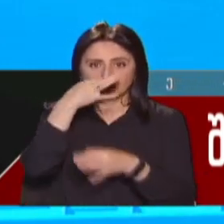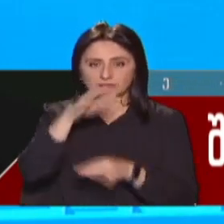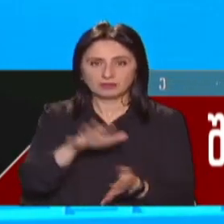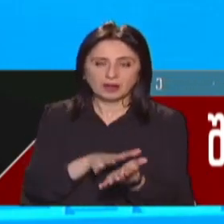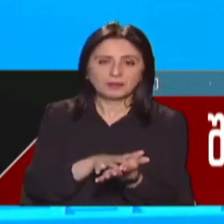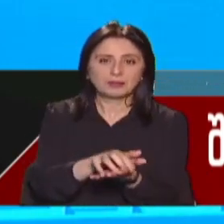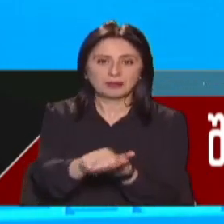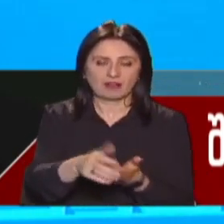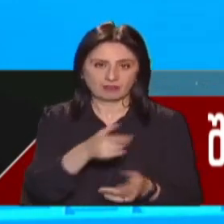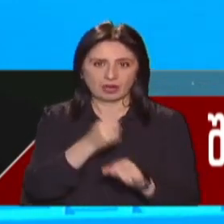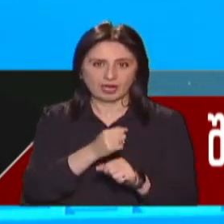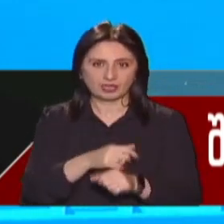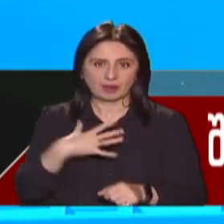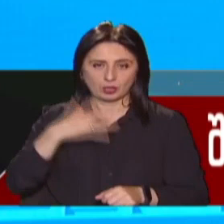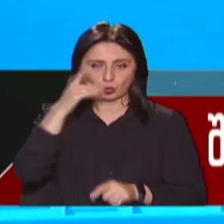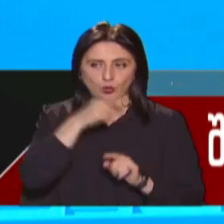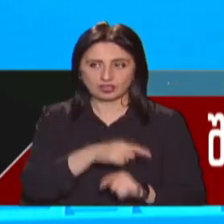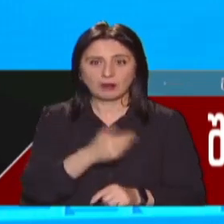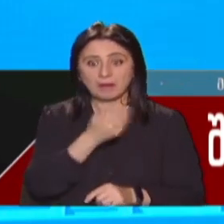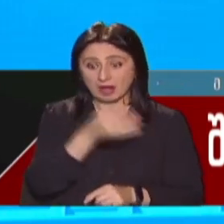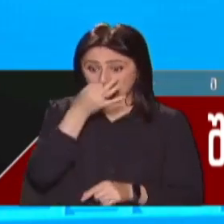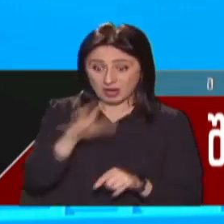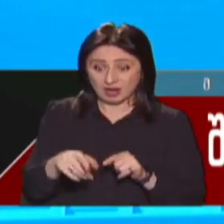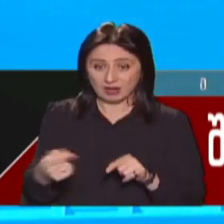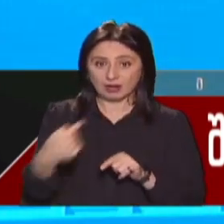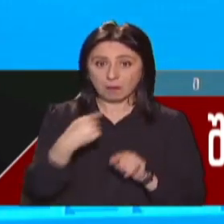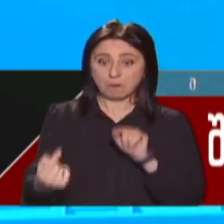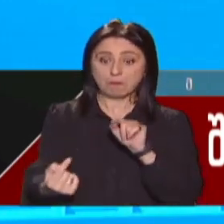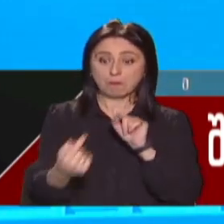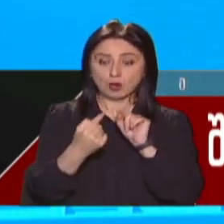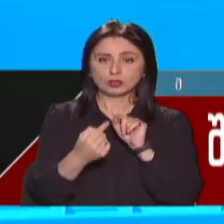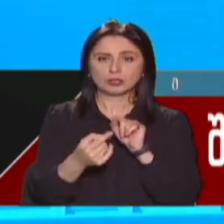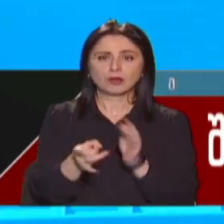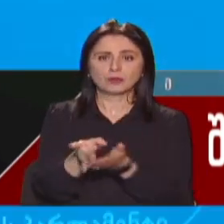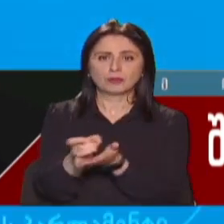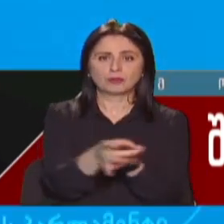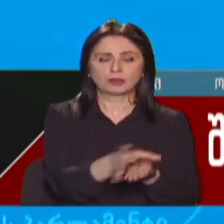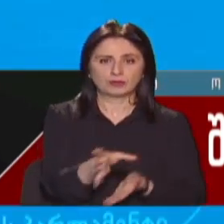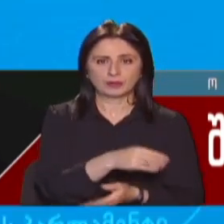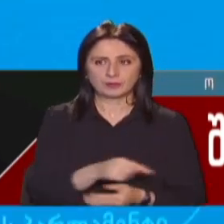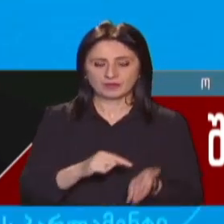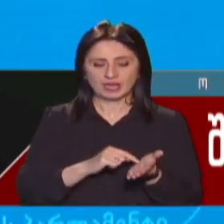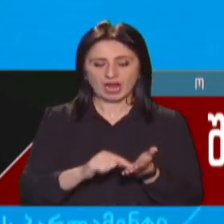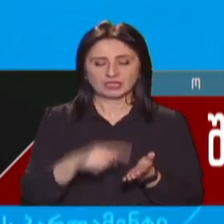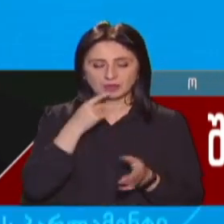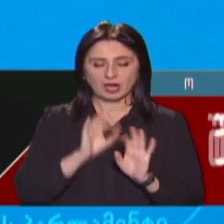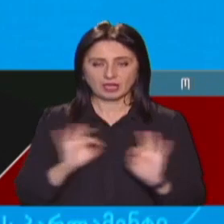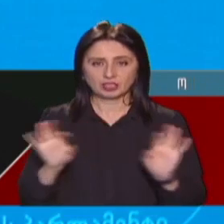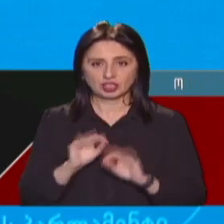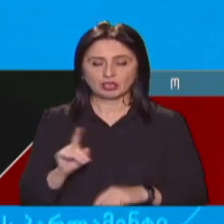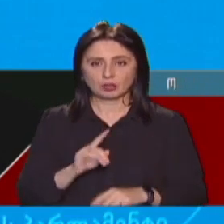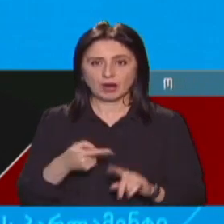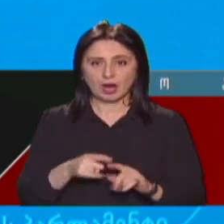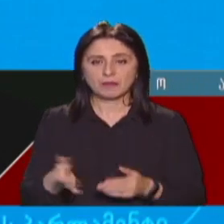გადაულიან, თუკი ის რაღაცა მათ ვიწრო პოლიტიკურ ამწამიერ ინტერესს ეწინააღმდეგება. ხაზგასმით აღნიშნავ, რომ